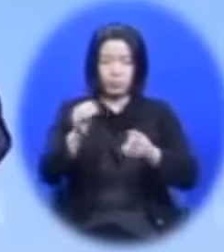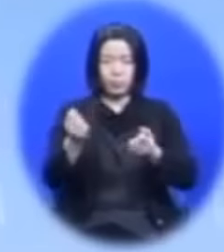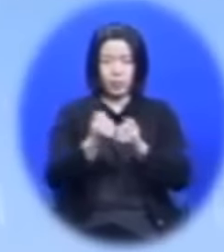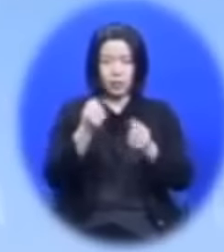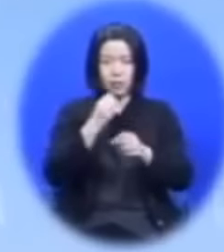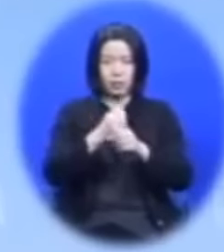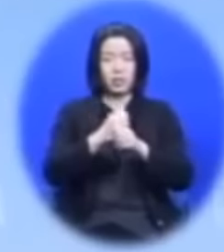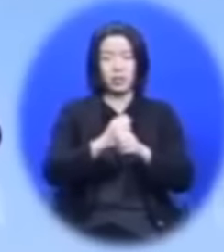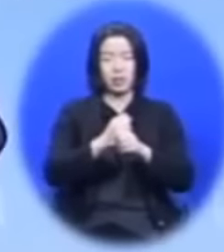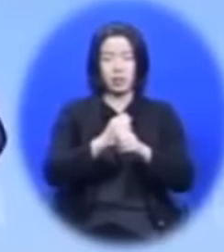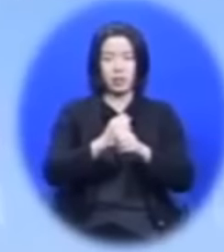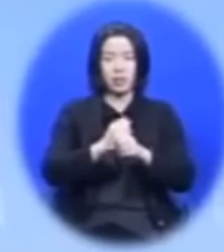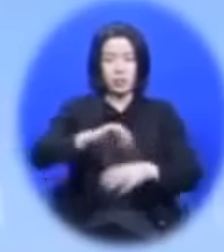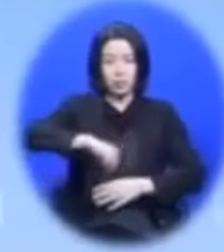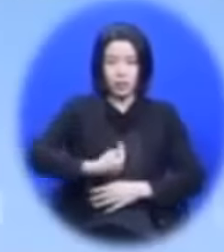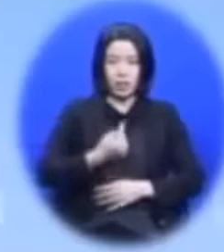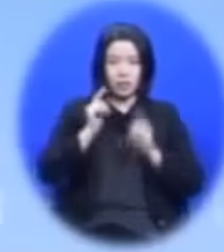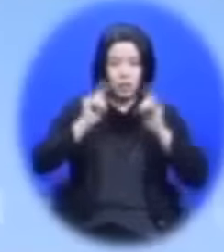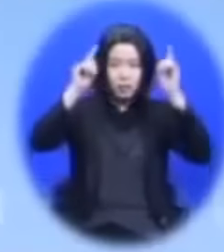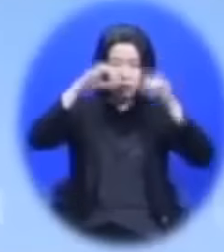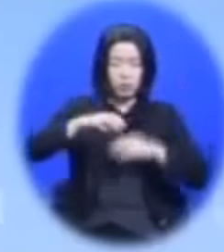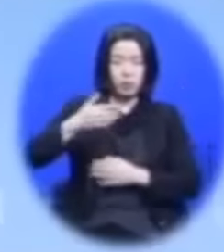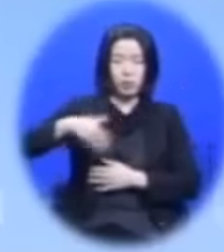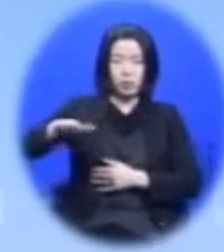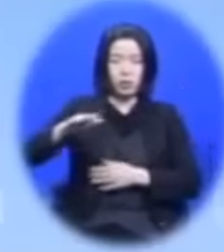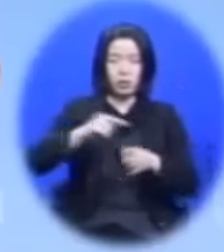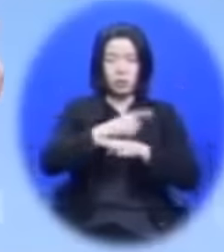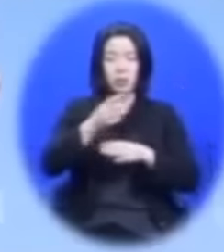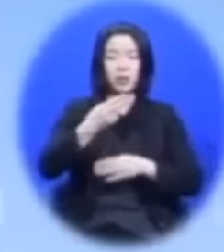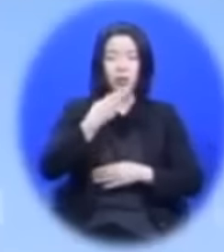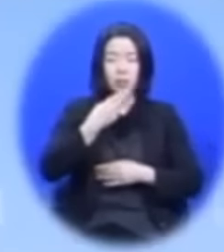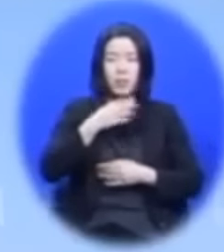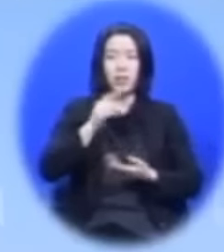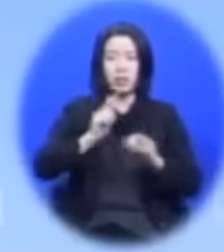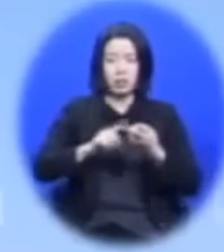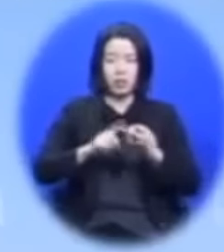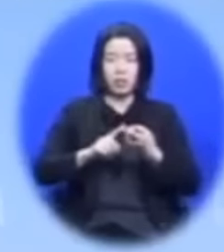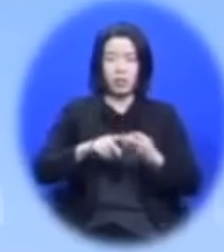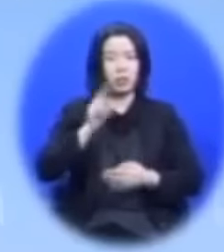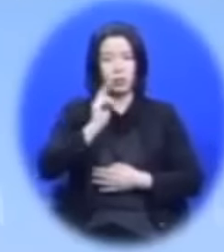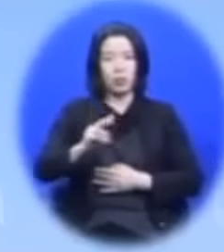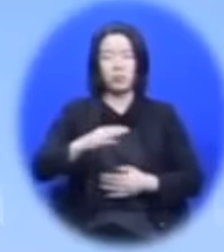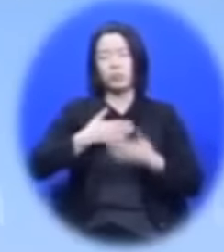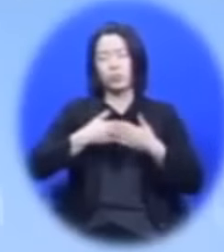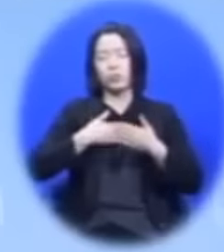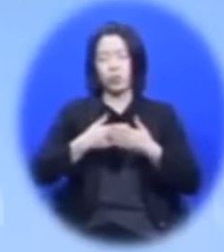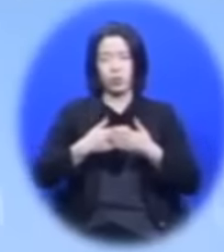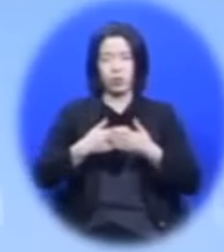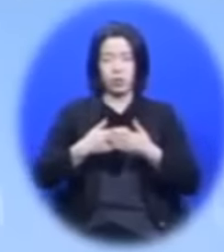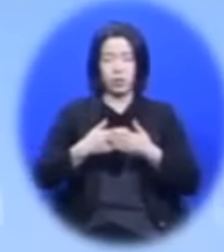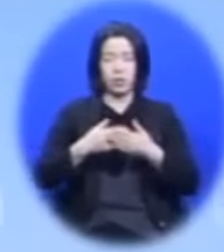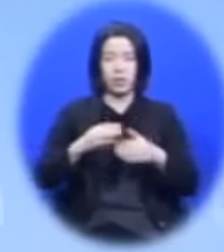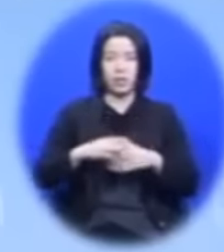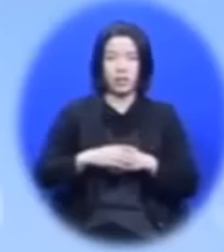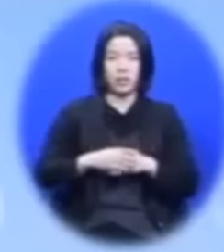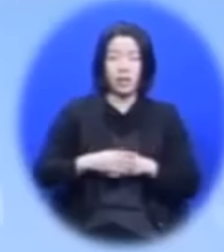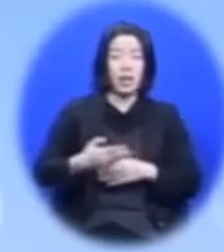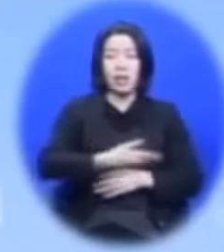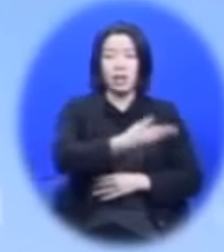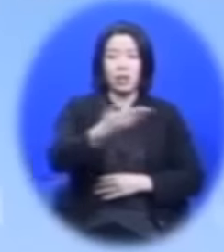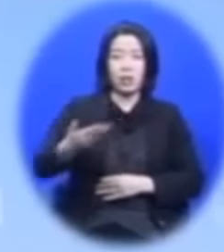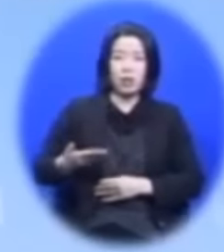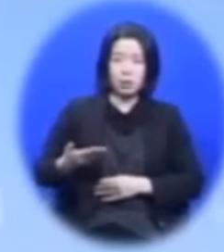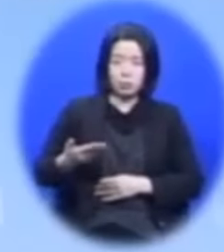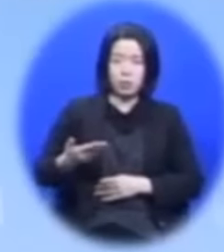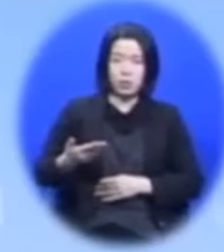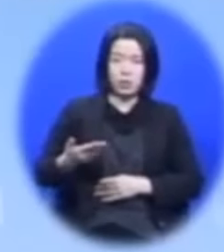그는 자기가 지옥에 갈 수밖에 없는 자라는 사실에 대해서 너무나 두려웠어요. 여러분,